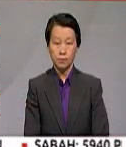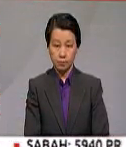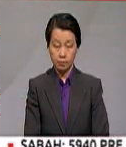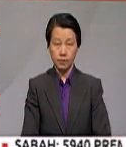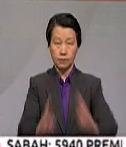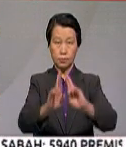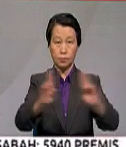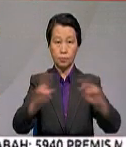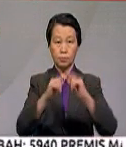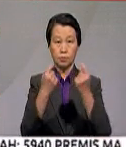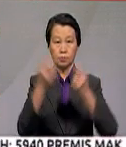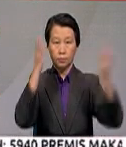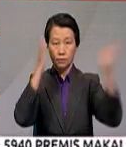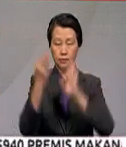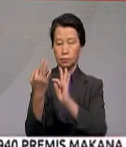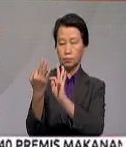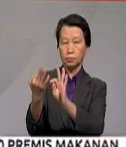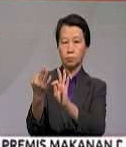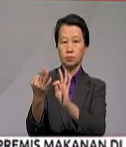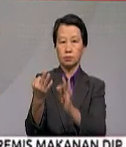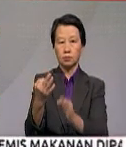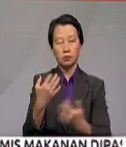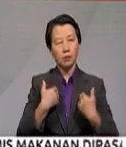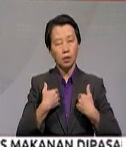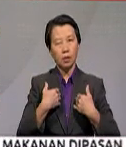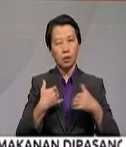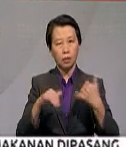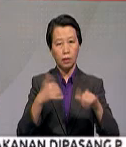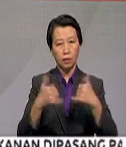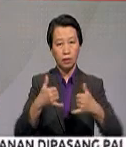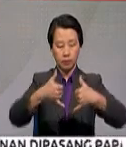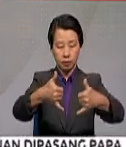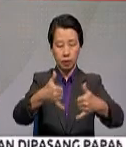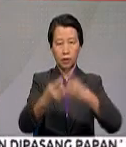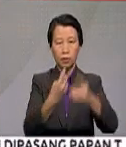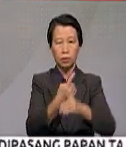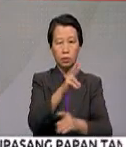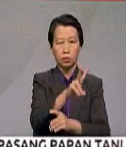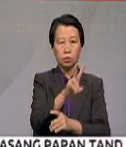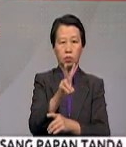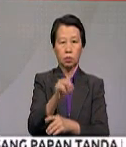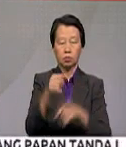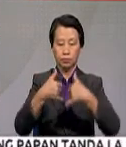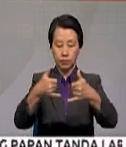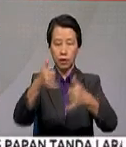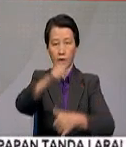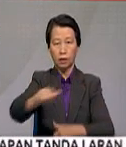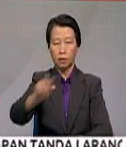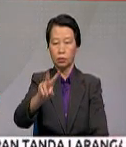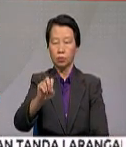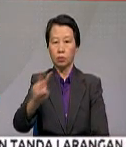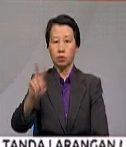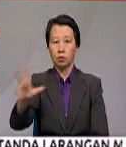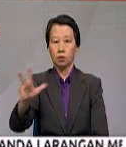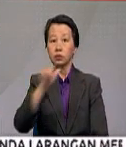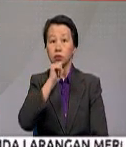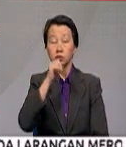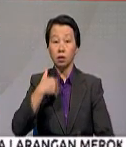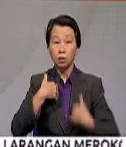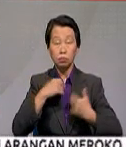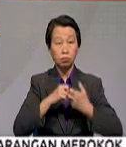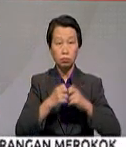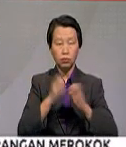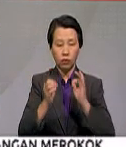persiapan skuad kebangsaan menghadapi bagi Baki aksi kelayakan piala dunia 2022 Piala Asia 2023 tidak terkesan